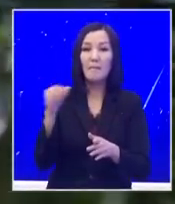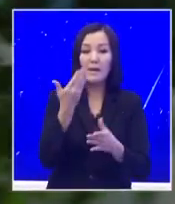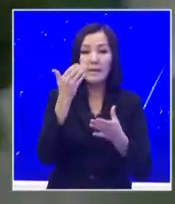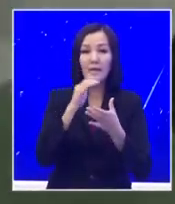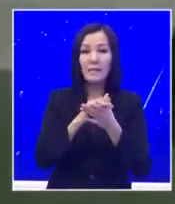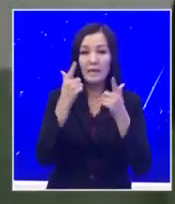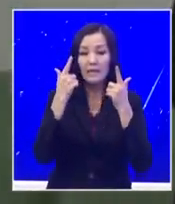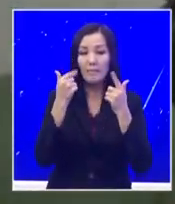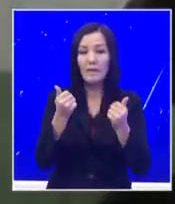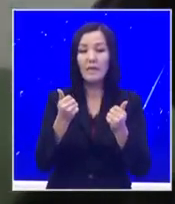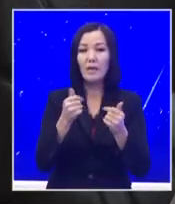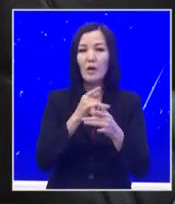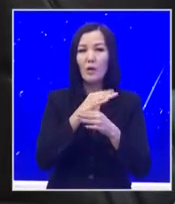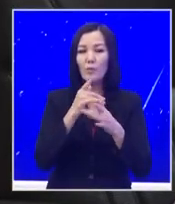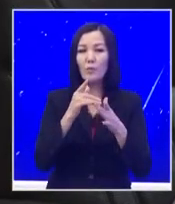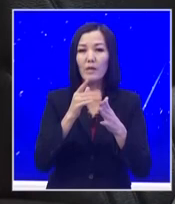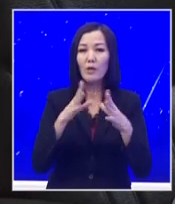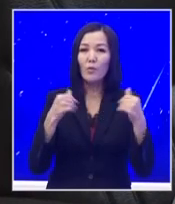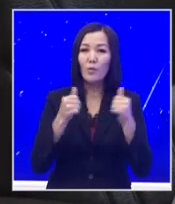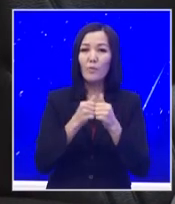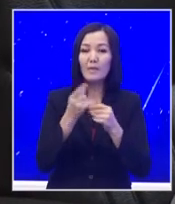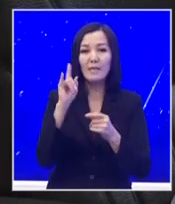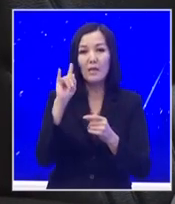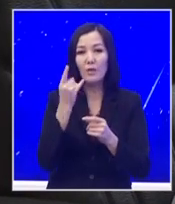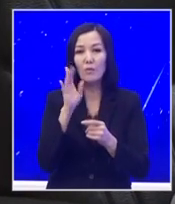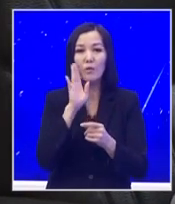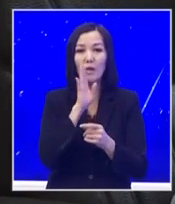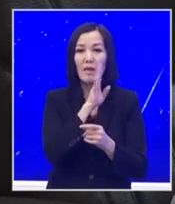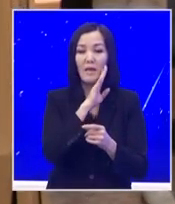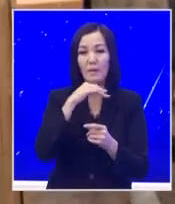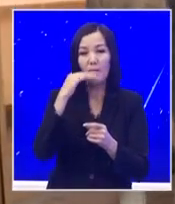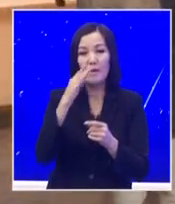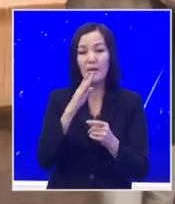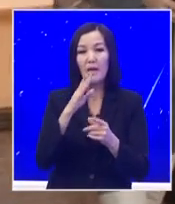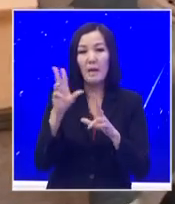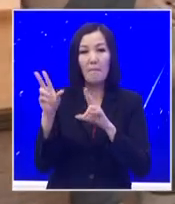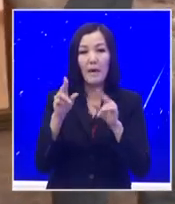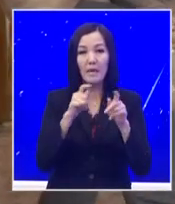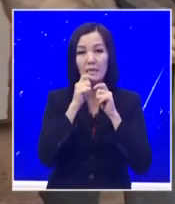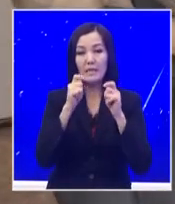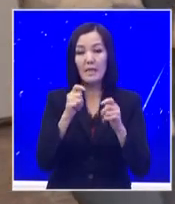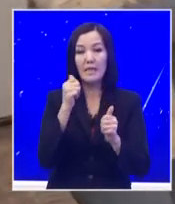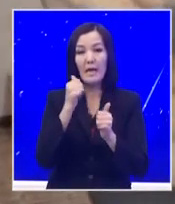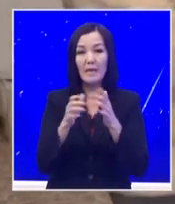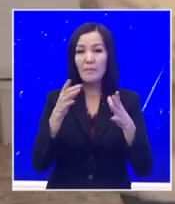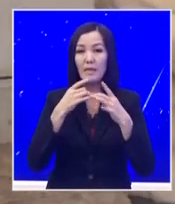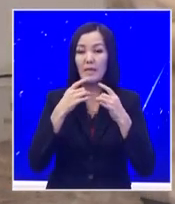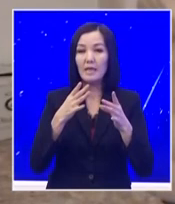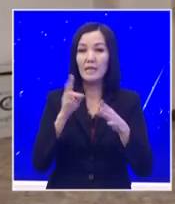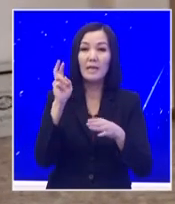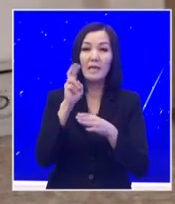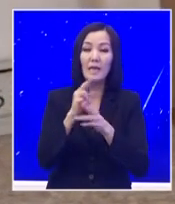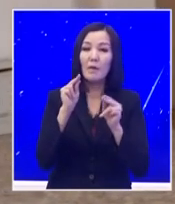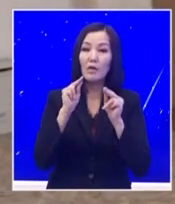таниды, біледі. Қаншама шаңыраққа сәби, әкеге, анаға перзент бақытын сыйлаған. Әр мереке сайын пациенттері келіп,